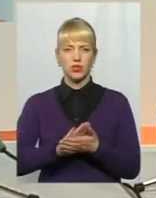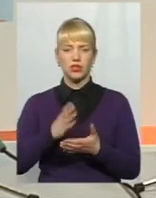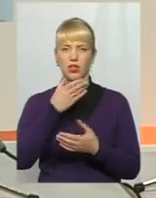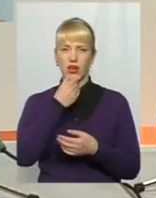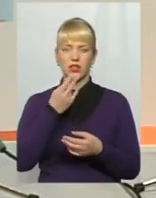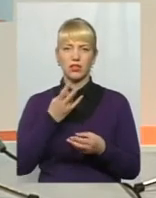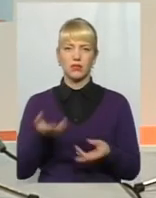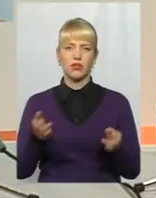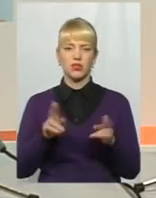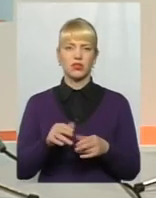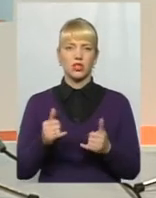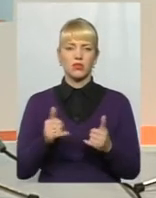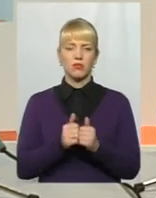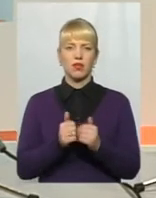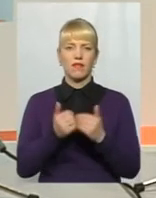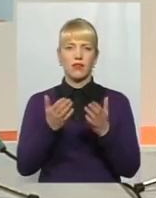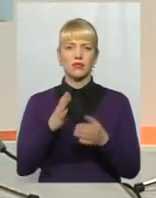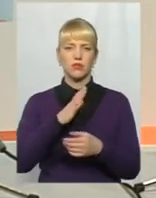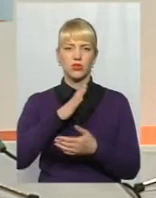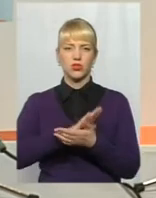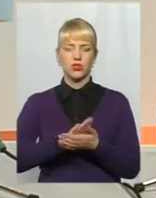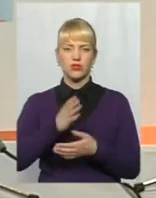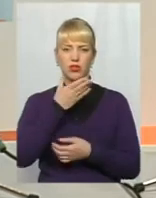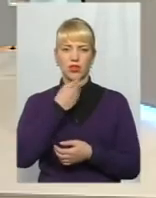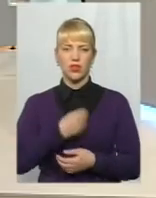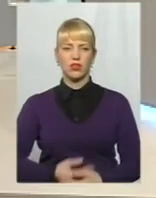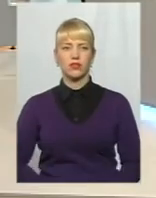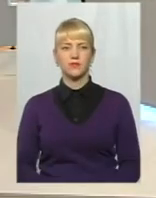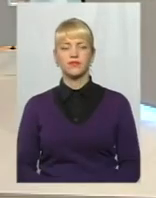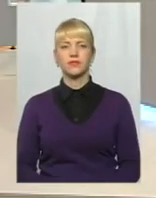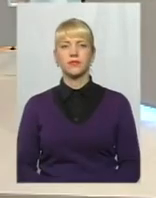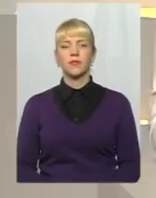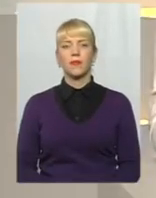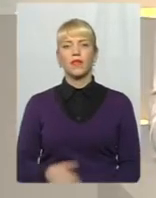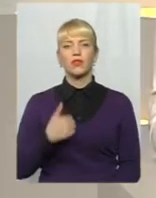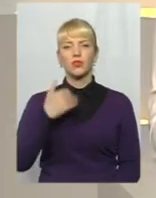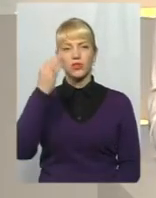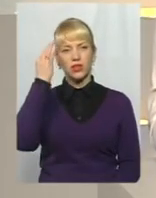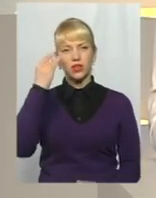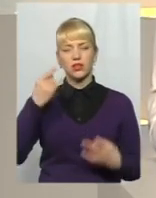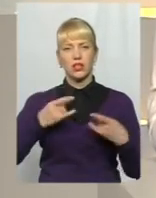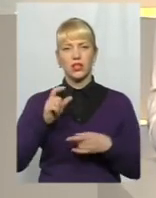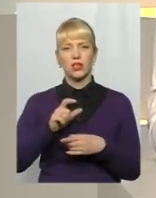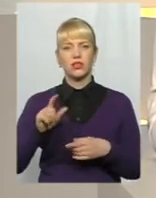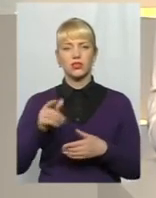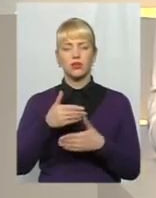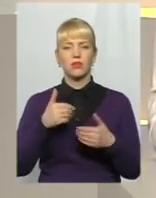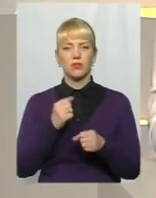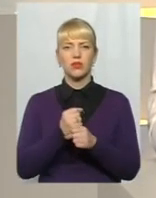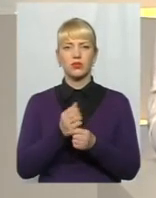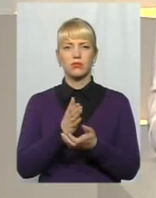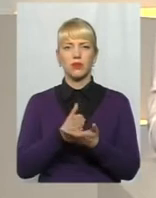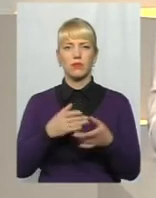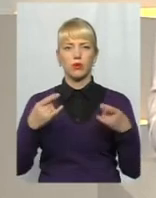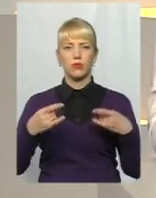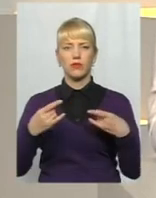гарно. Тоді все буде у нас чисто. Дякую, пане Олег. Зрозуміла вашу думку. Хочу нагадати нашим телеглядачам, що ми працюємо у прямому ефірі.